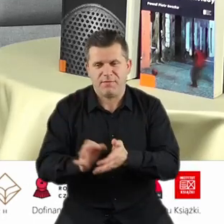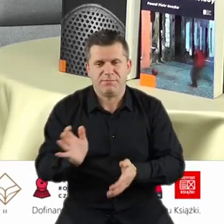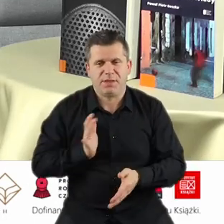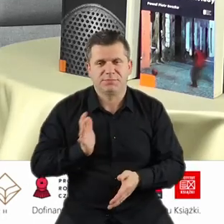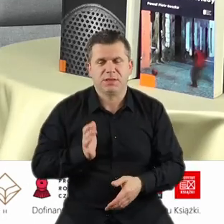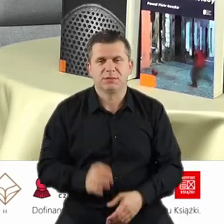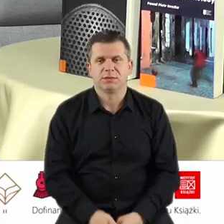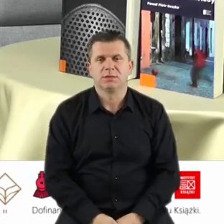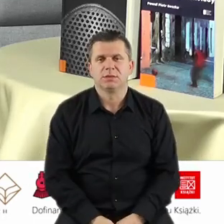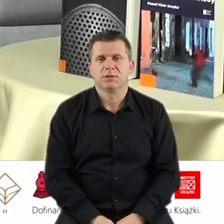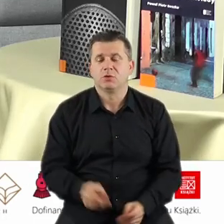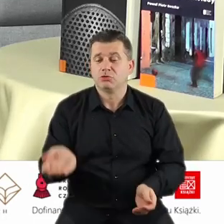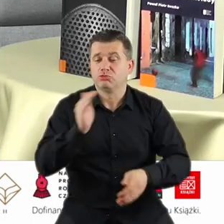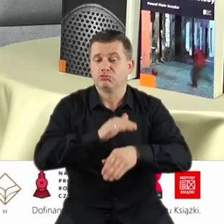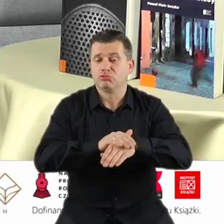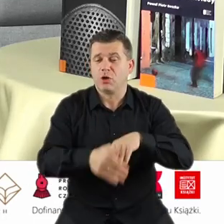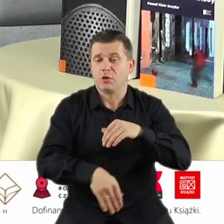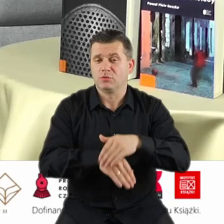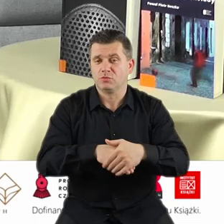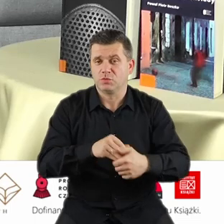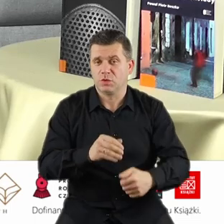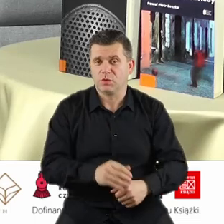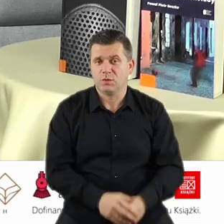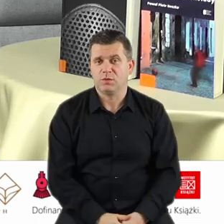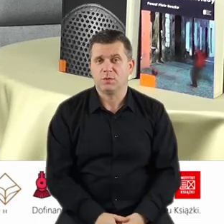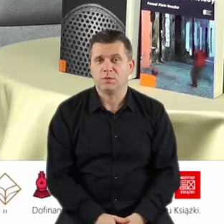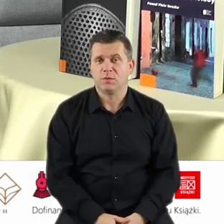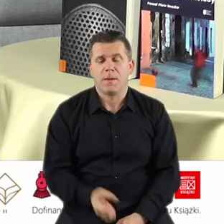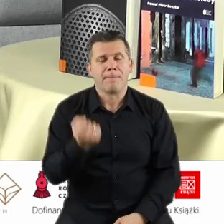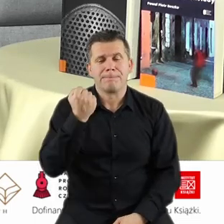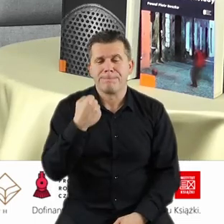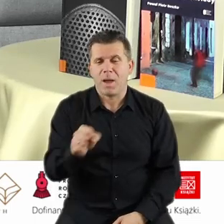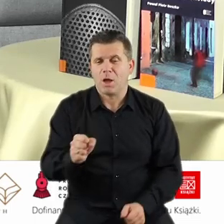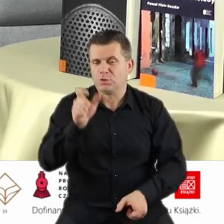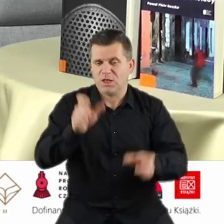bezpieczeństwo. No więc to szczęście jest